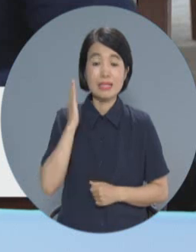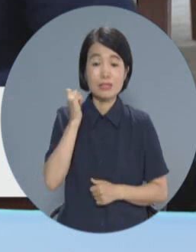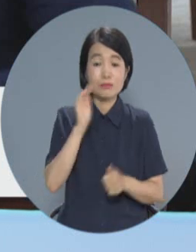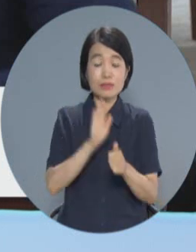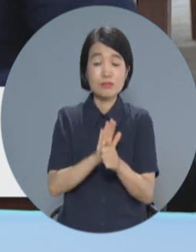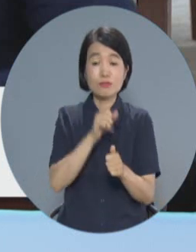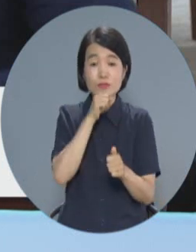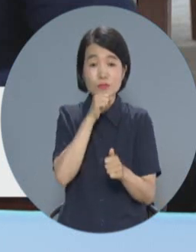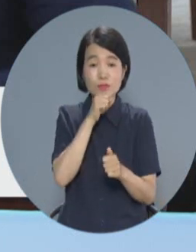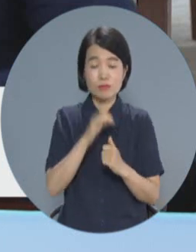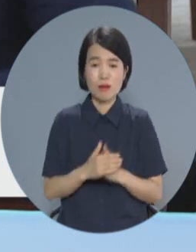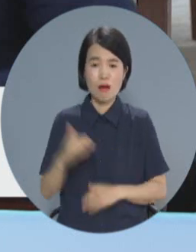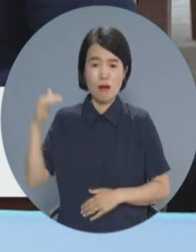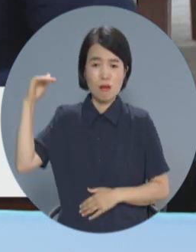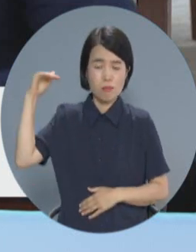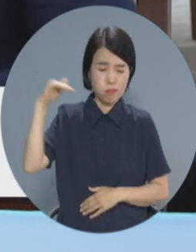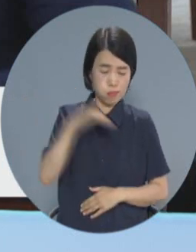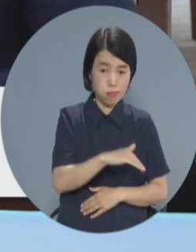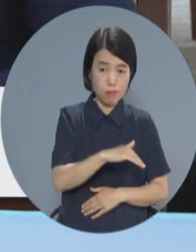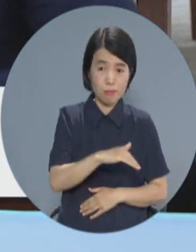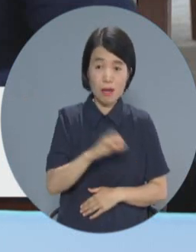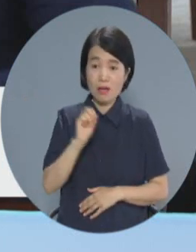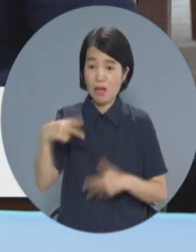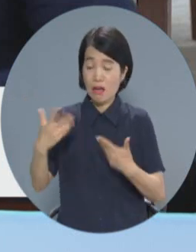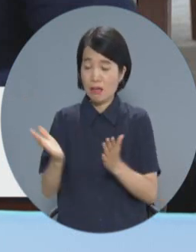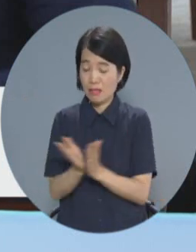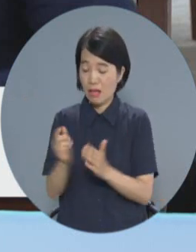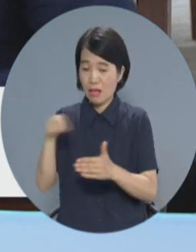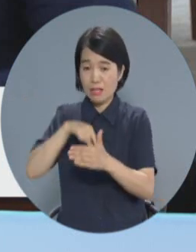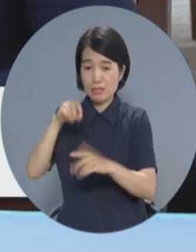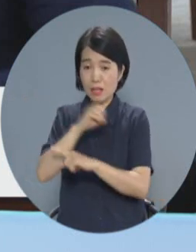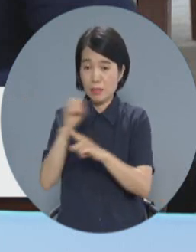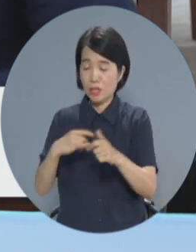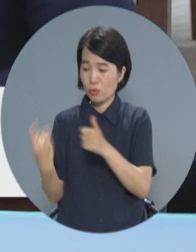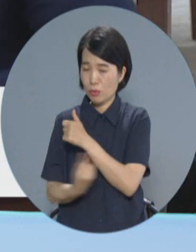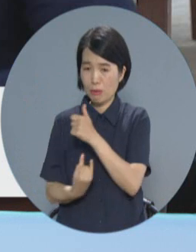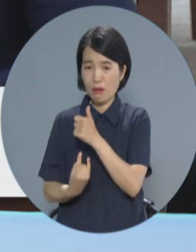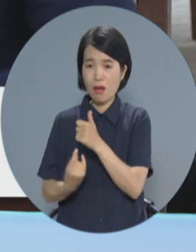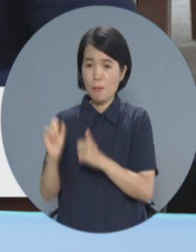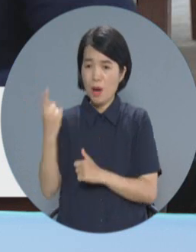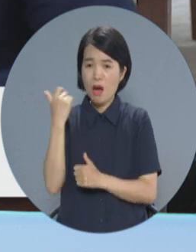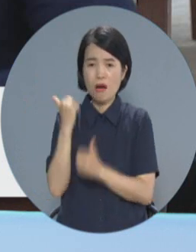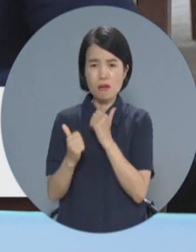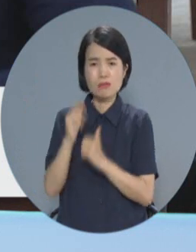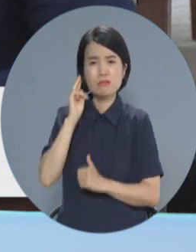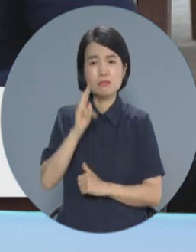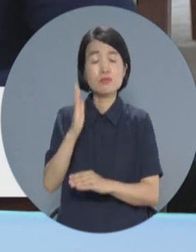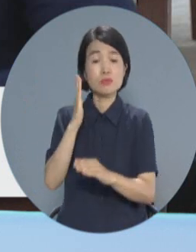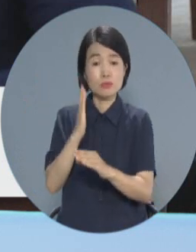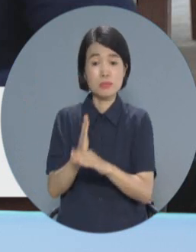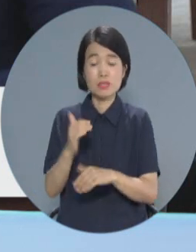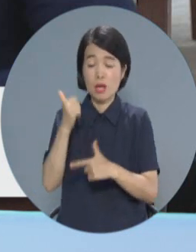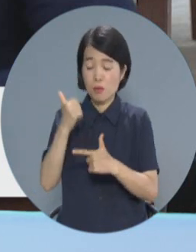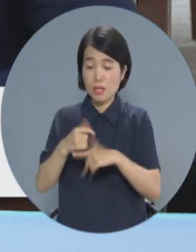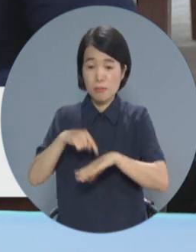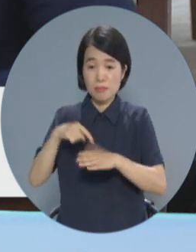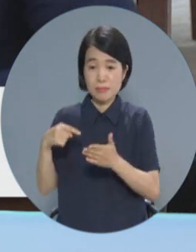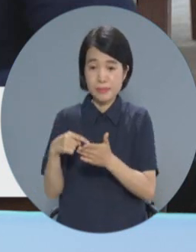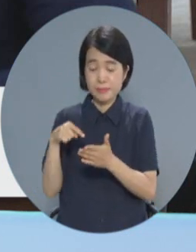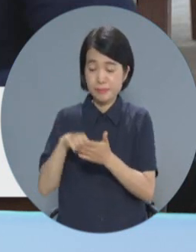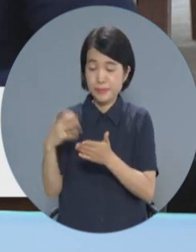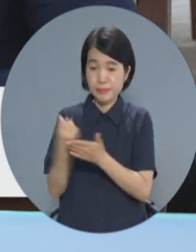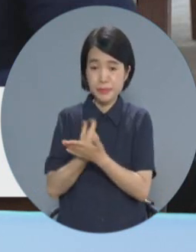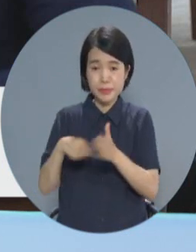대통령 지지율은 곤두박질치고 여당 내부에서는 비대위를 둘러싼 갈등이 깊어지고 있는데요. 호남 민심 잡기에 공을